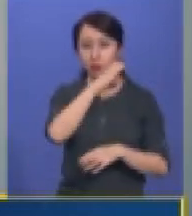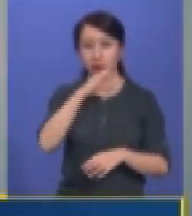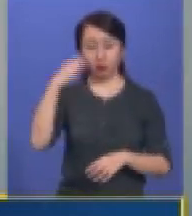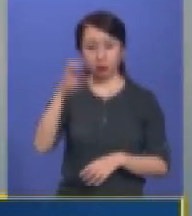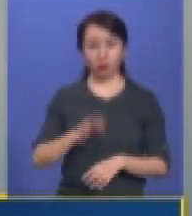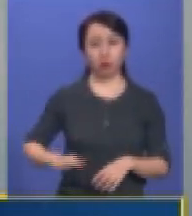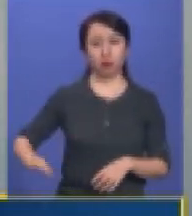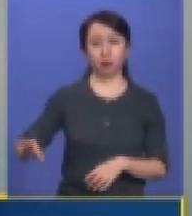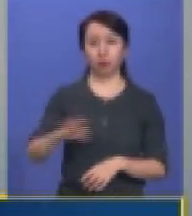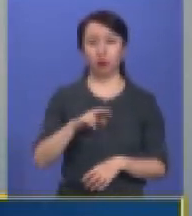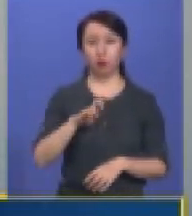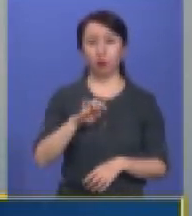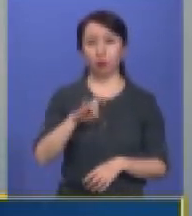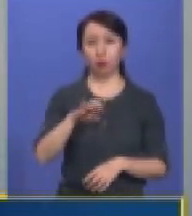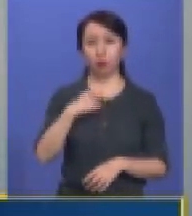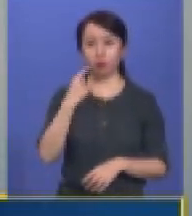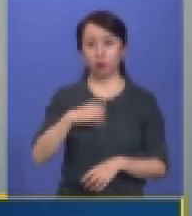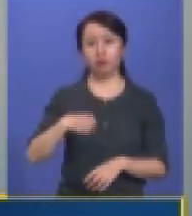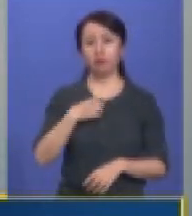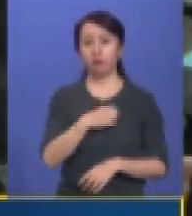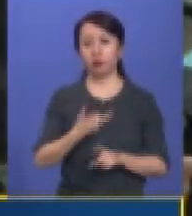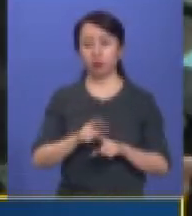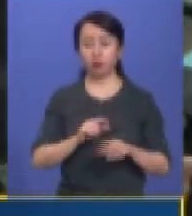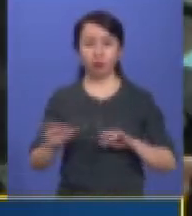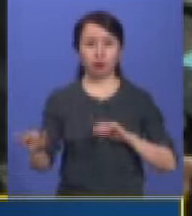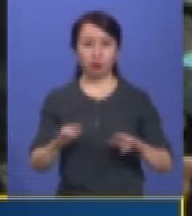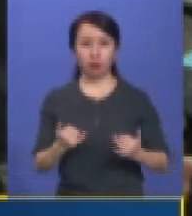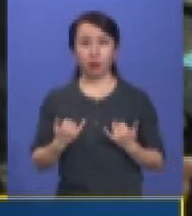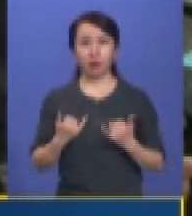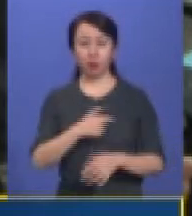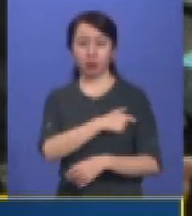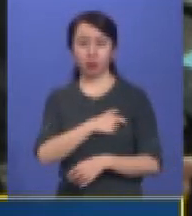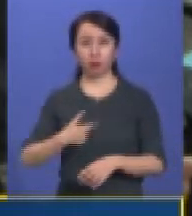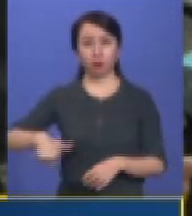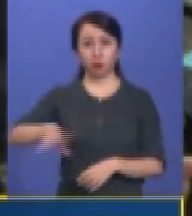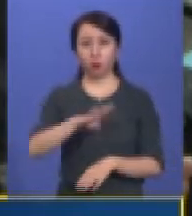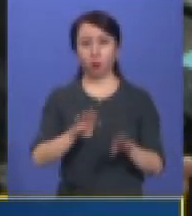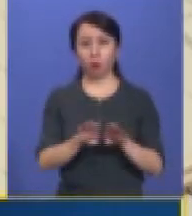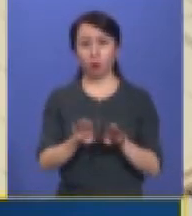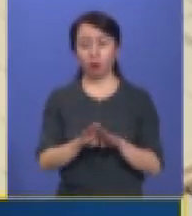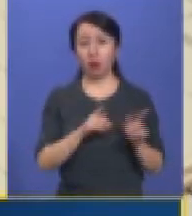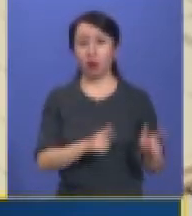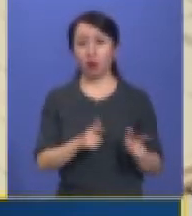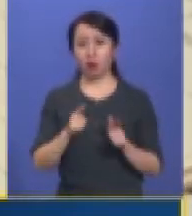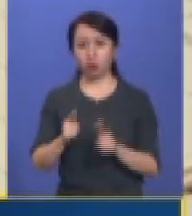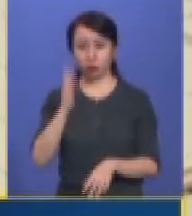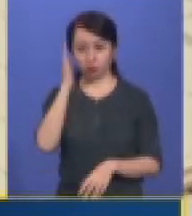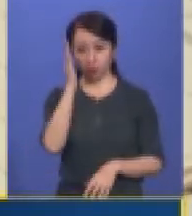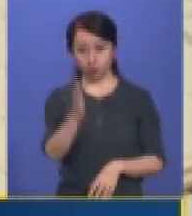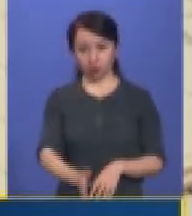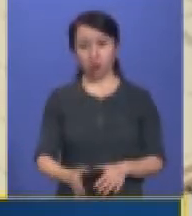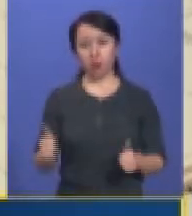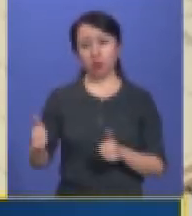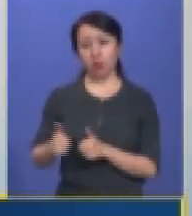областного маслихата Владимир Бубенко отметил значимость данного мероприятия для депутатов всех уровней и выразил готовность на дальнейшее